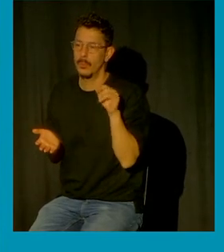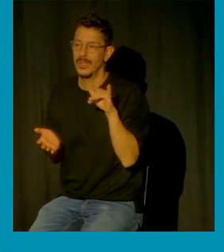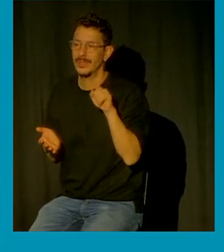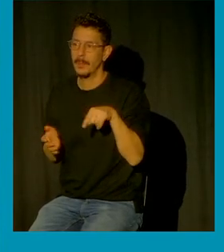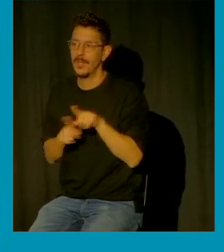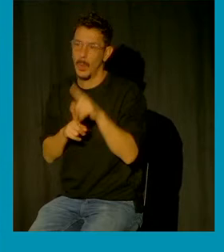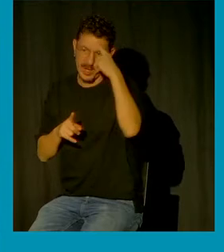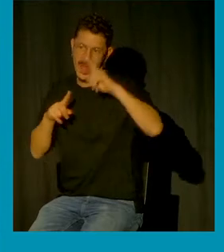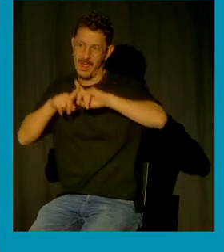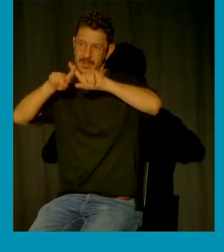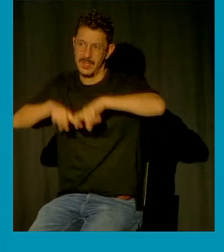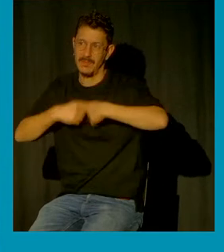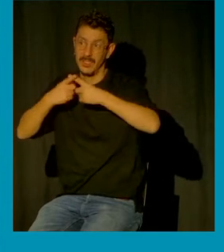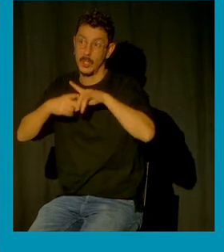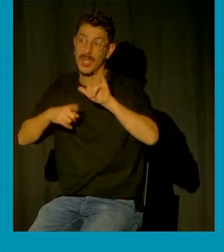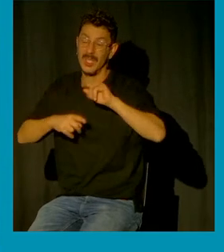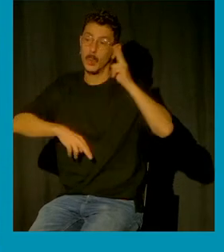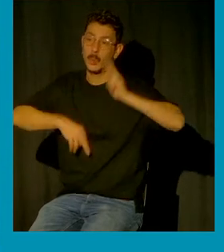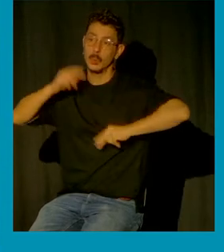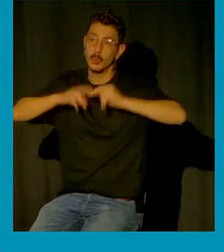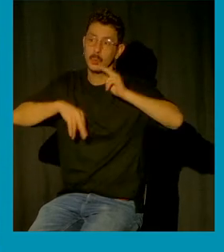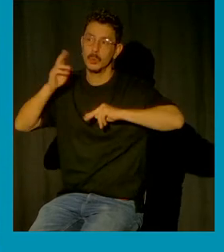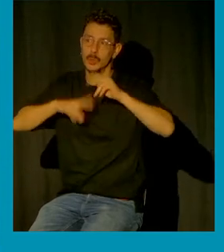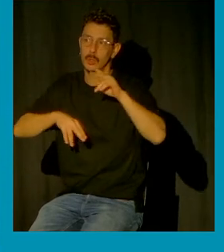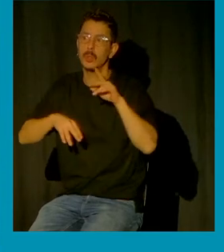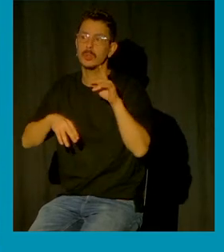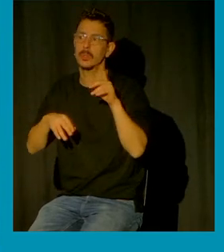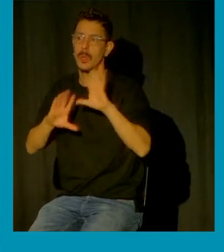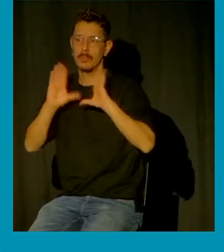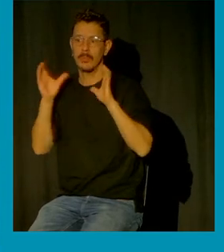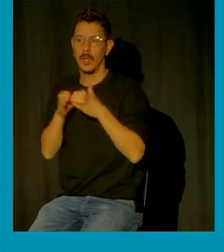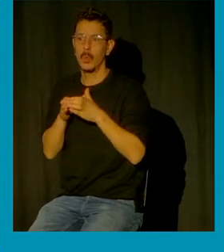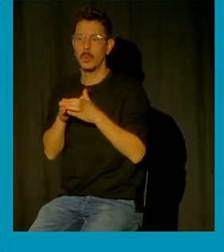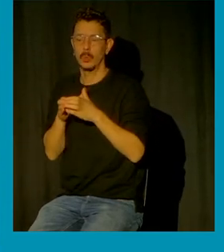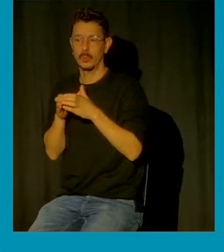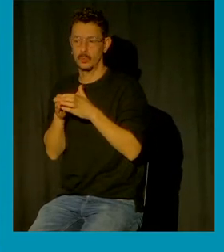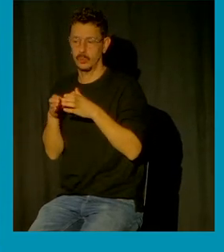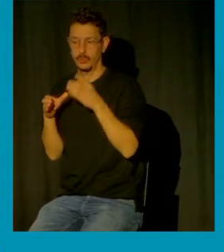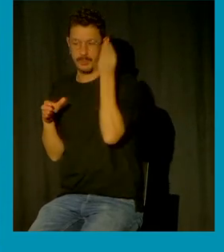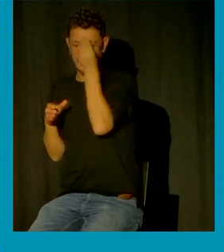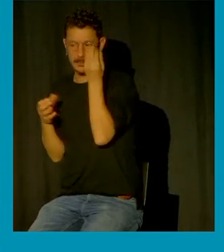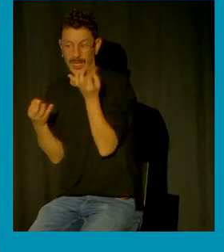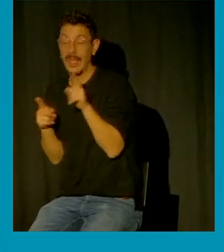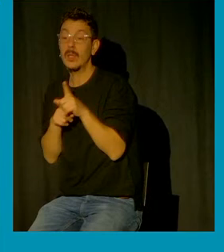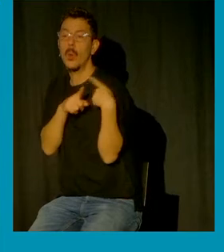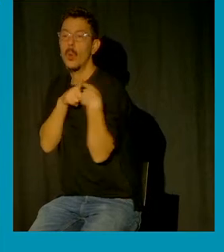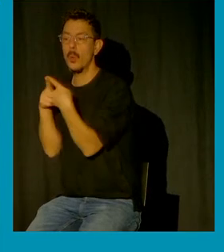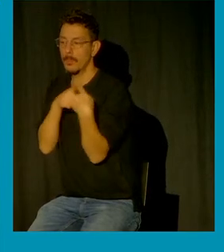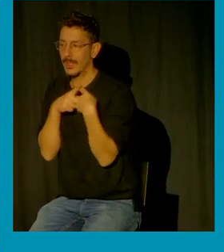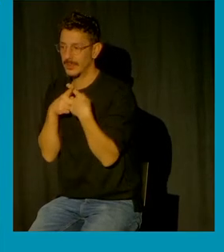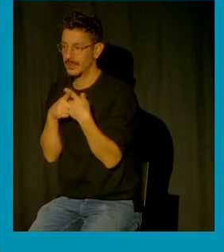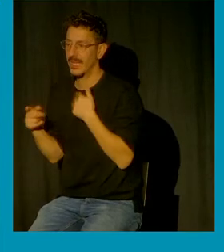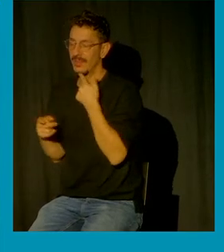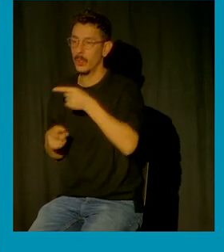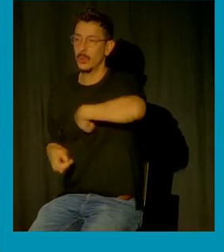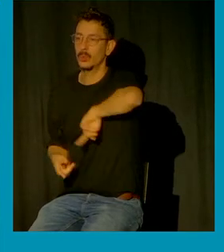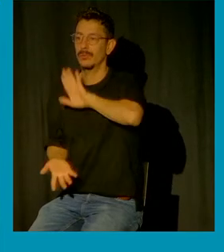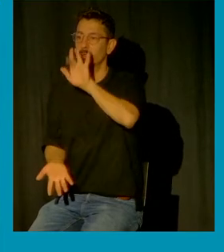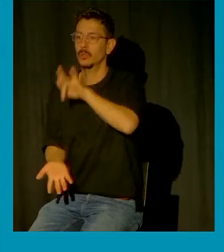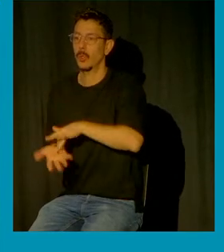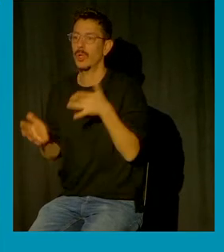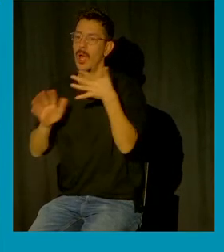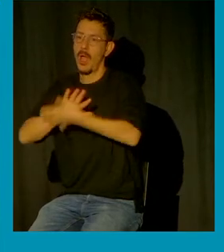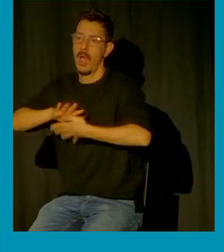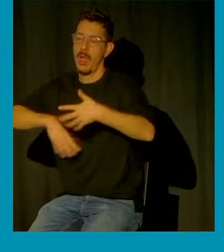reflexions però també de construcció de posicionaments col·lectius i compartits perquè realment quan parlem de violències